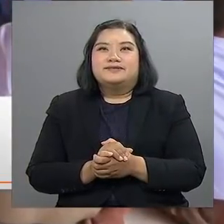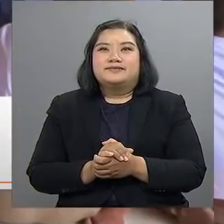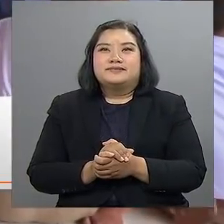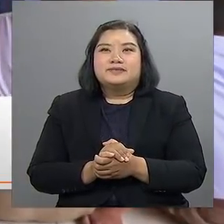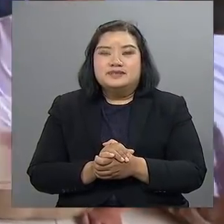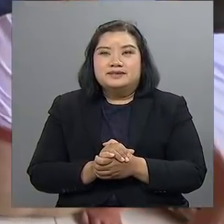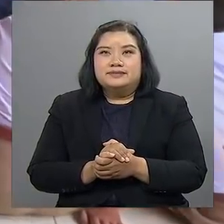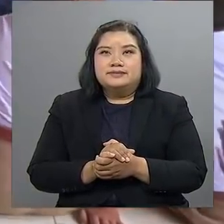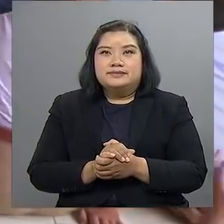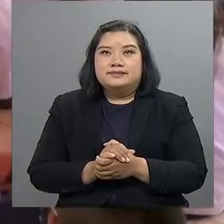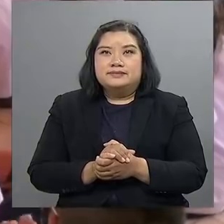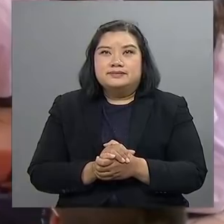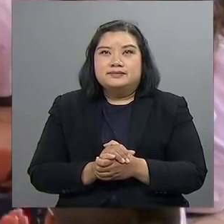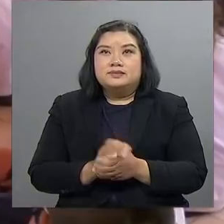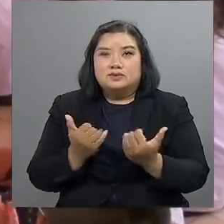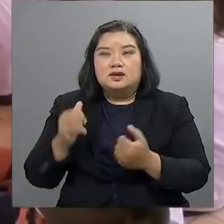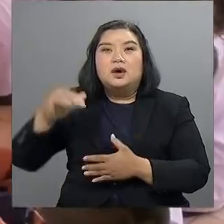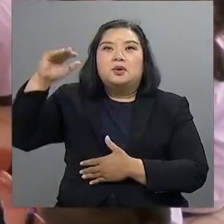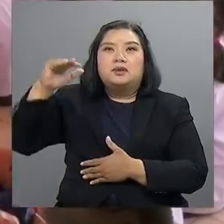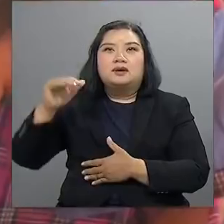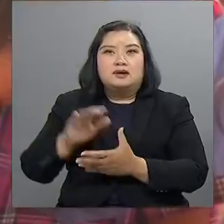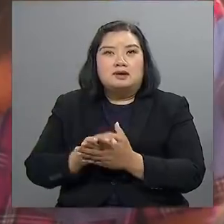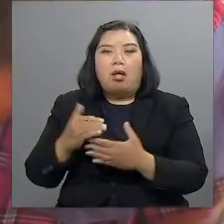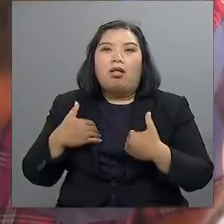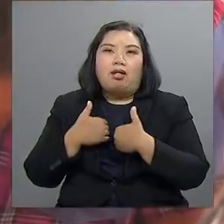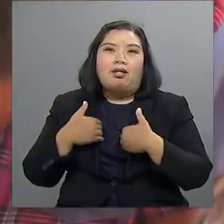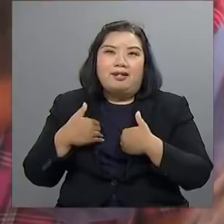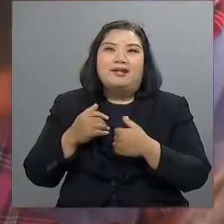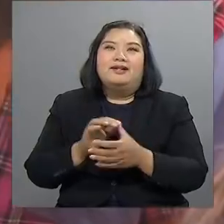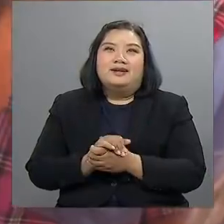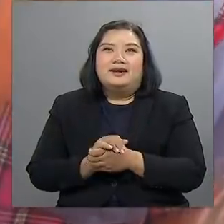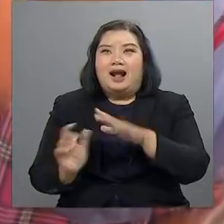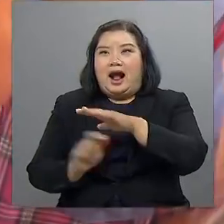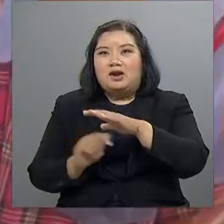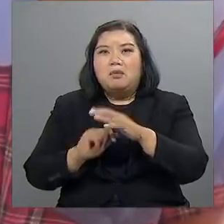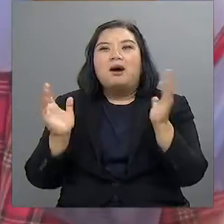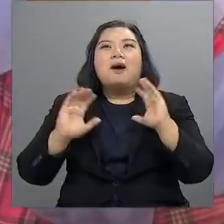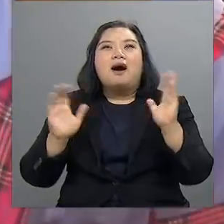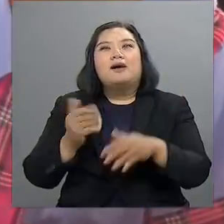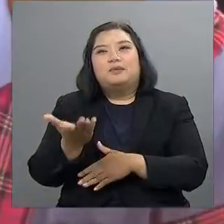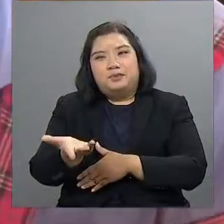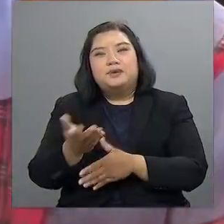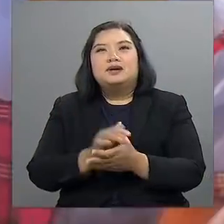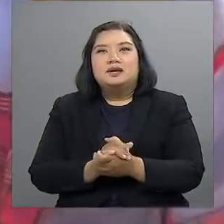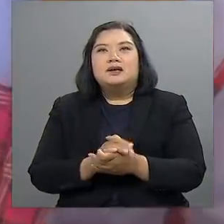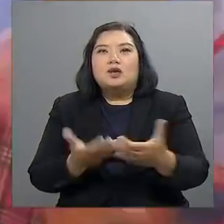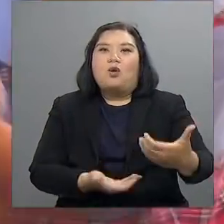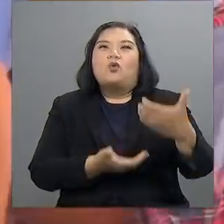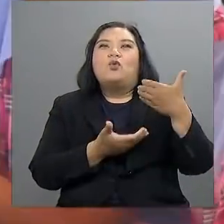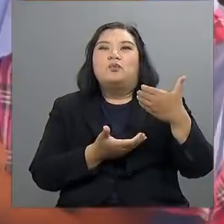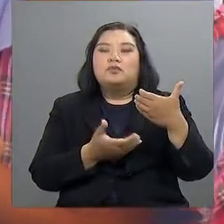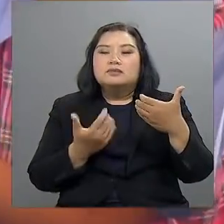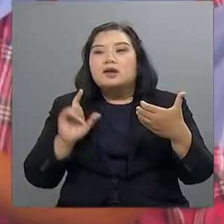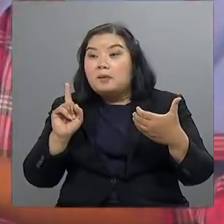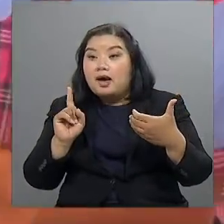านนี้เขาบอกว่ารุ่นพี่ก็มีเหงื่อตกเหมือนกันนะฮะ ก็แน่นอนอนุบาลทั้งชั้นนะคะคุณผู้ชมก็ต้องค่อยๆอุ้มน้องๆมาแล้วก็เอาหย่อน ก็สิบกว่าโลแล้วน